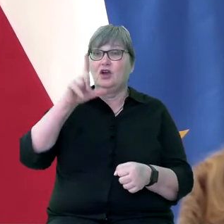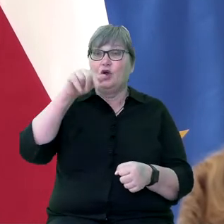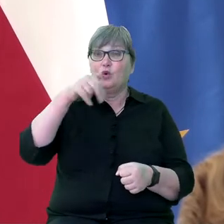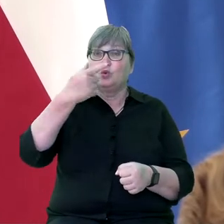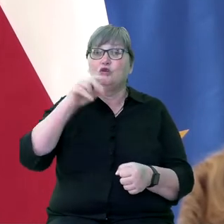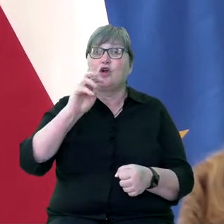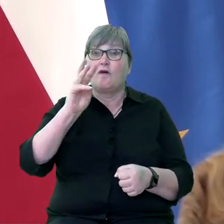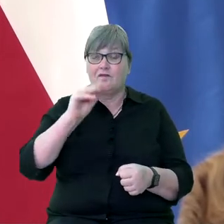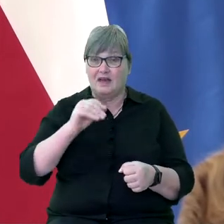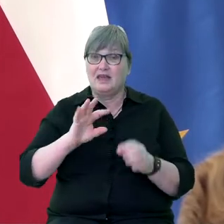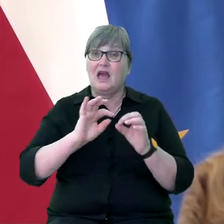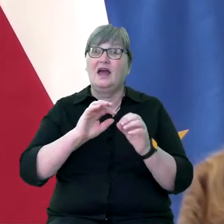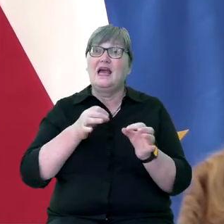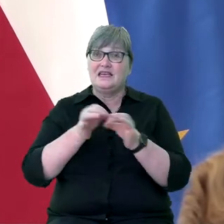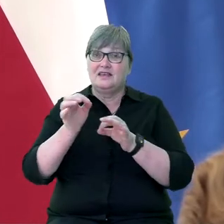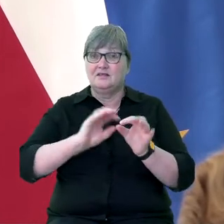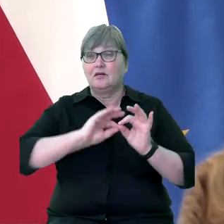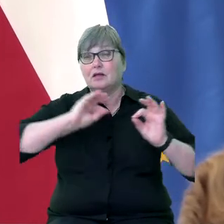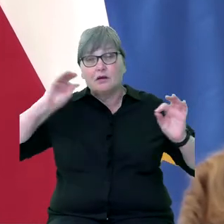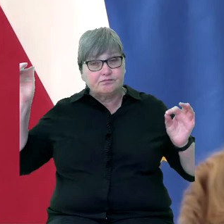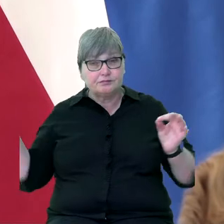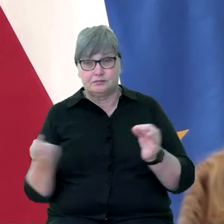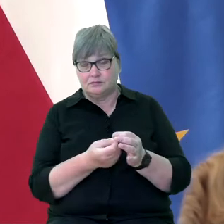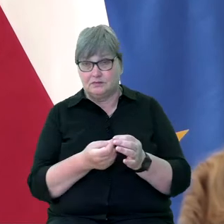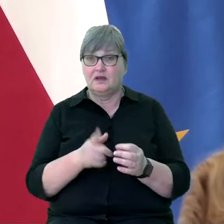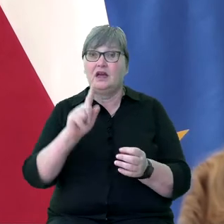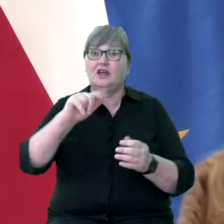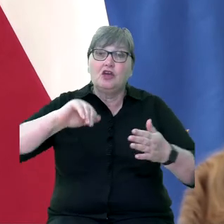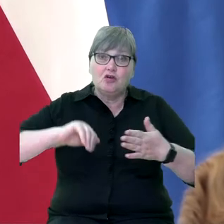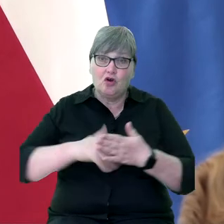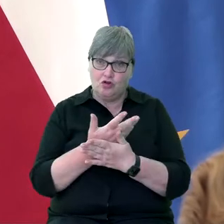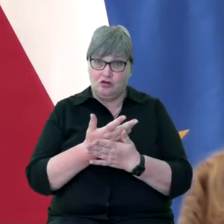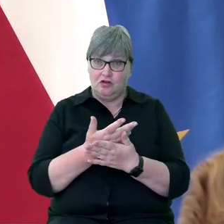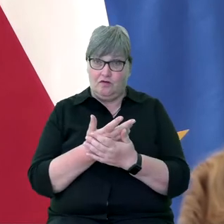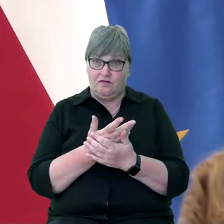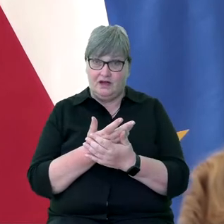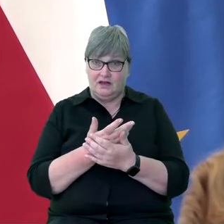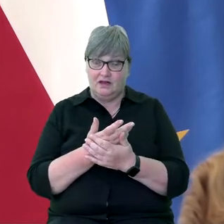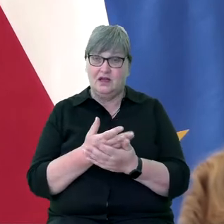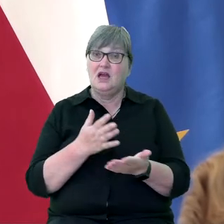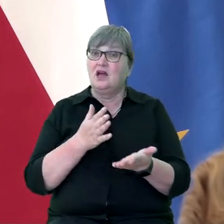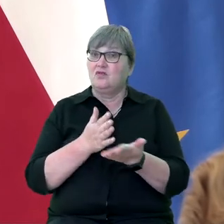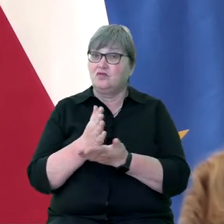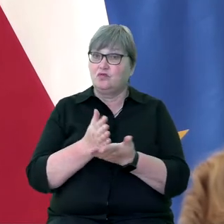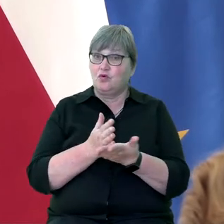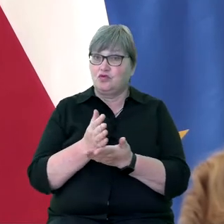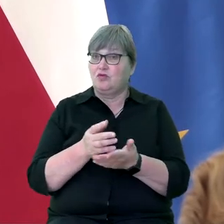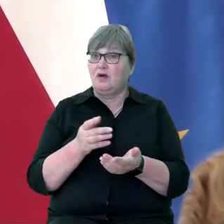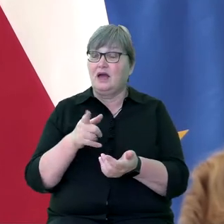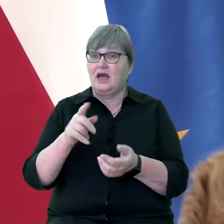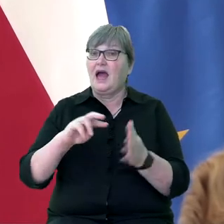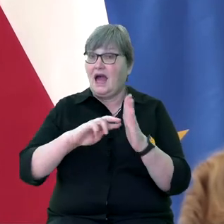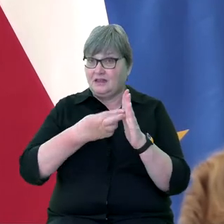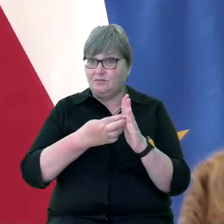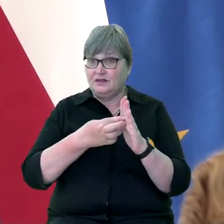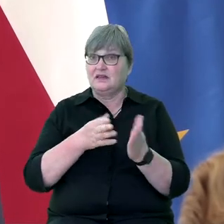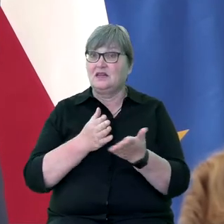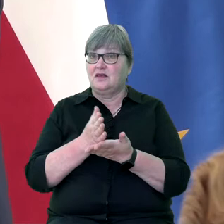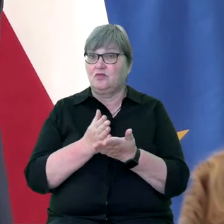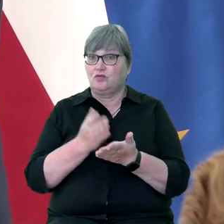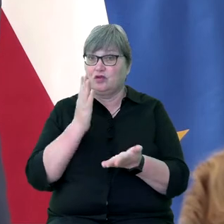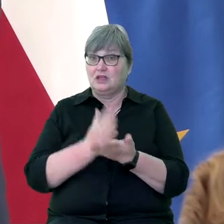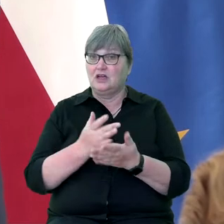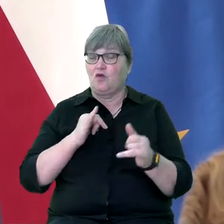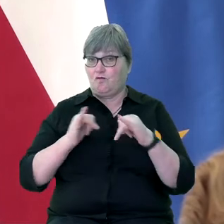koło. Administracja znowuż miała służyć władzy. Po